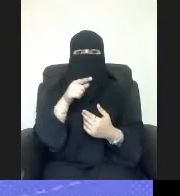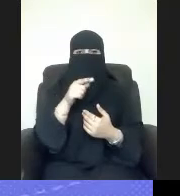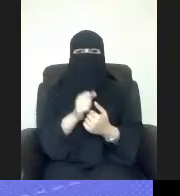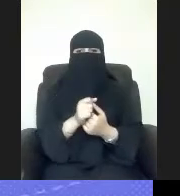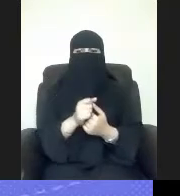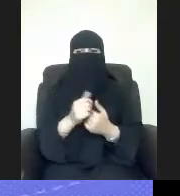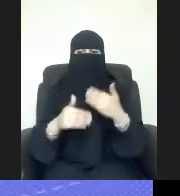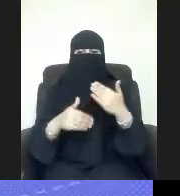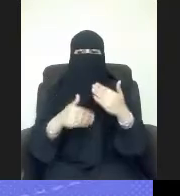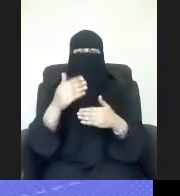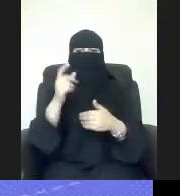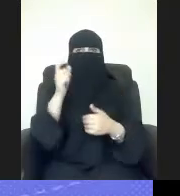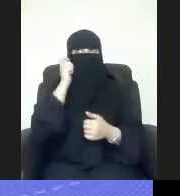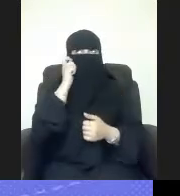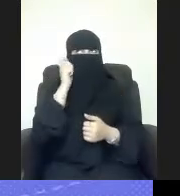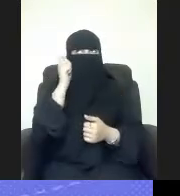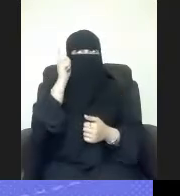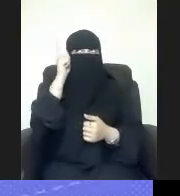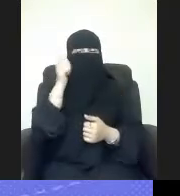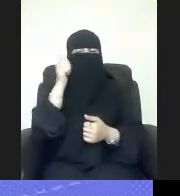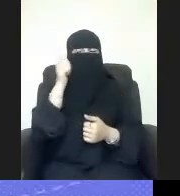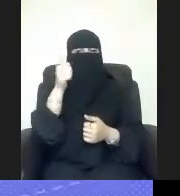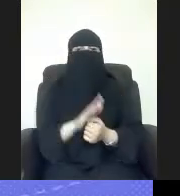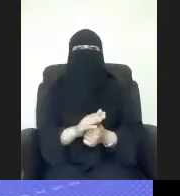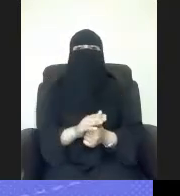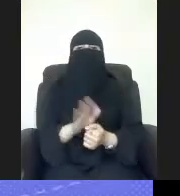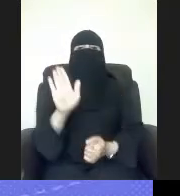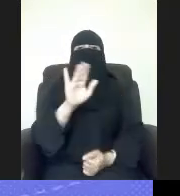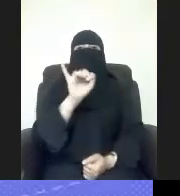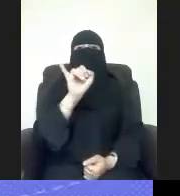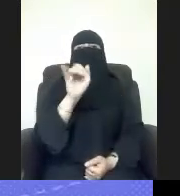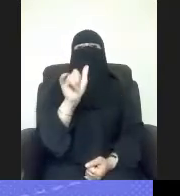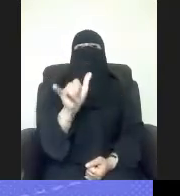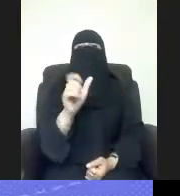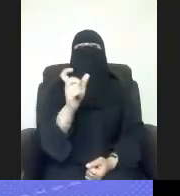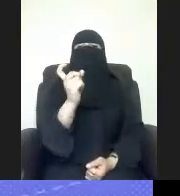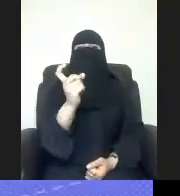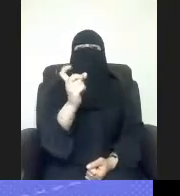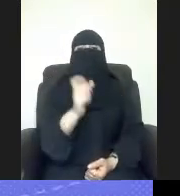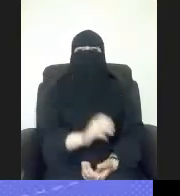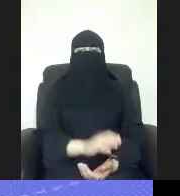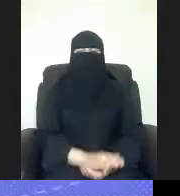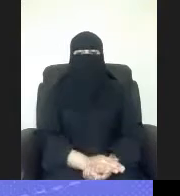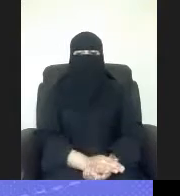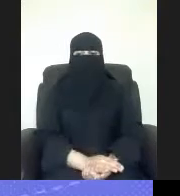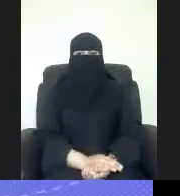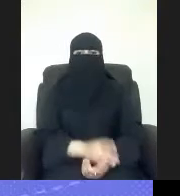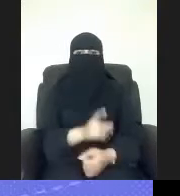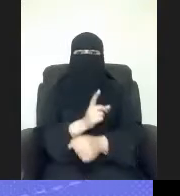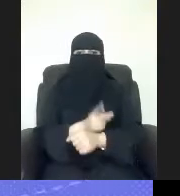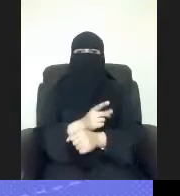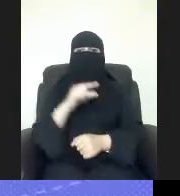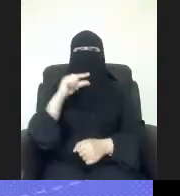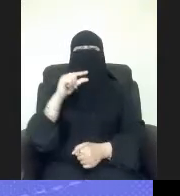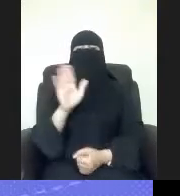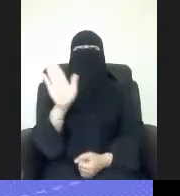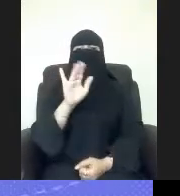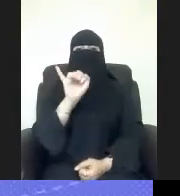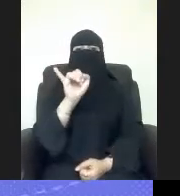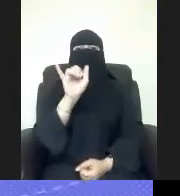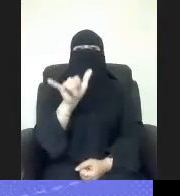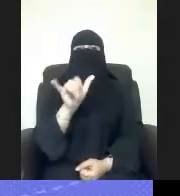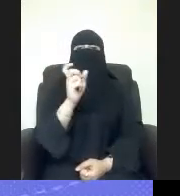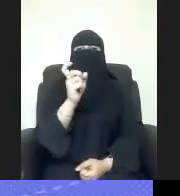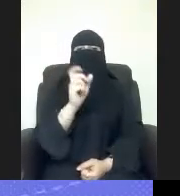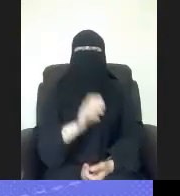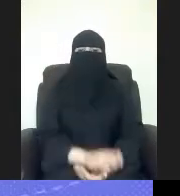واستفساراتكم لتقديمها لسعادة الدكتور سمير في نهاية الجلسة. تفضل دكتور، الكلمة لك. السلام عليكم ورحمة الله وبركاته، أسعد الله مساءكم